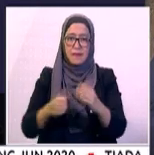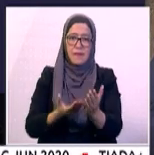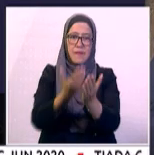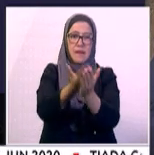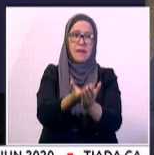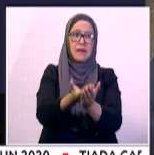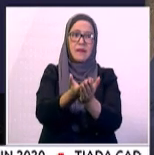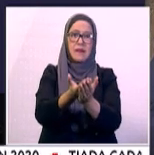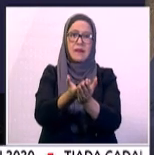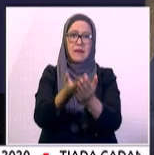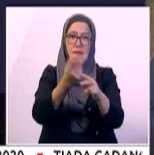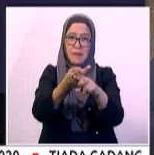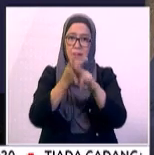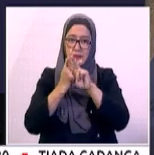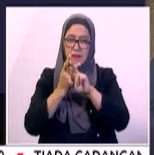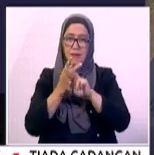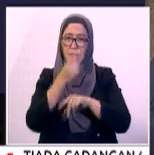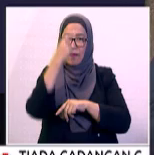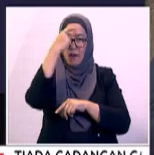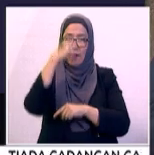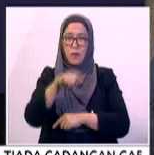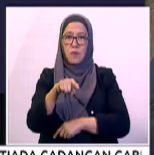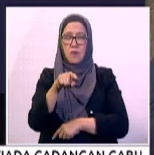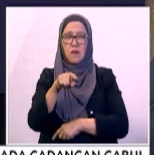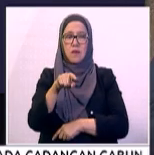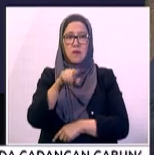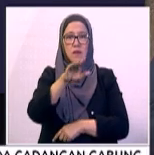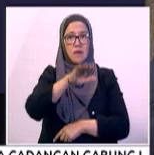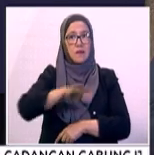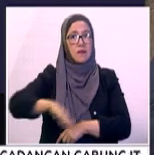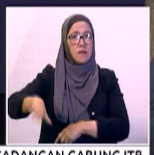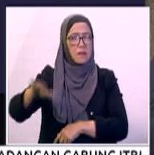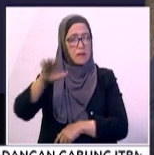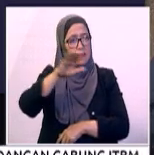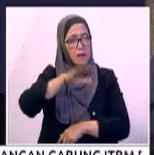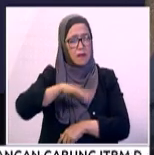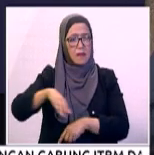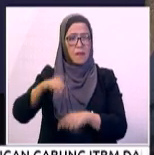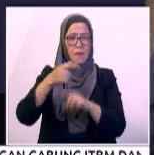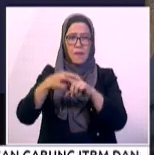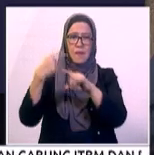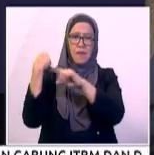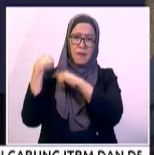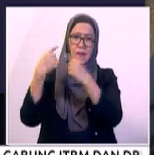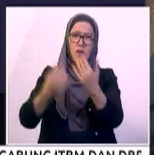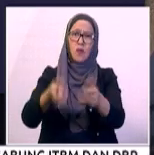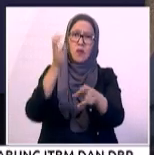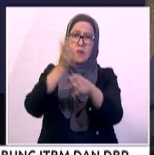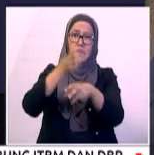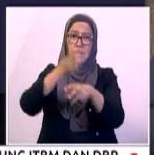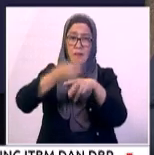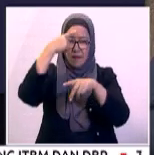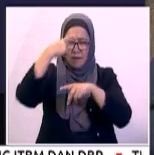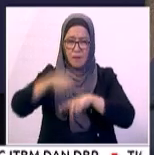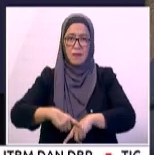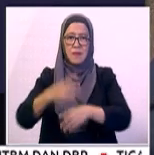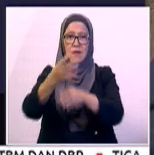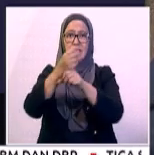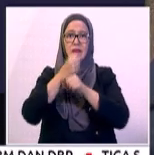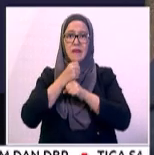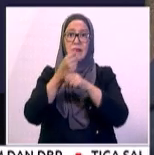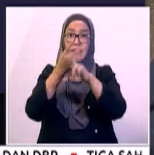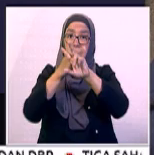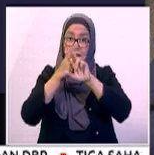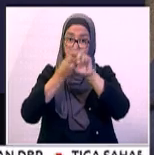pembiayaan bagi mereka-mereka yang selama ini sukar untuk mendapat pembiayaan daripada bank. Ya,